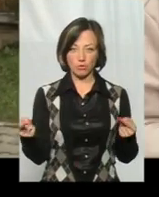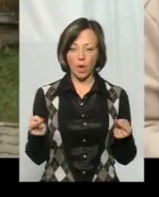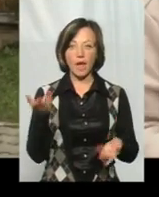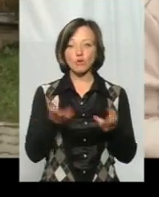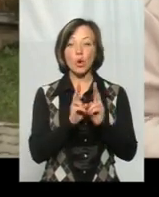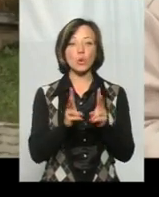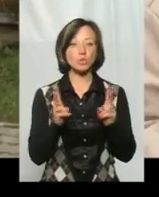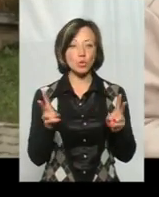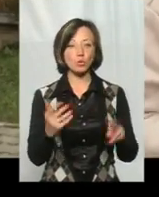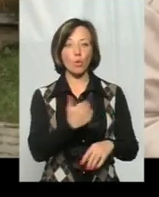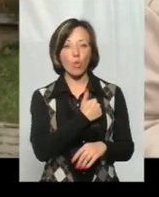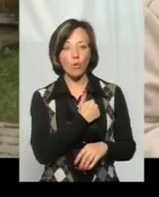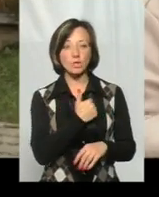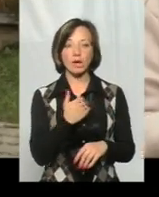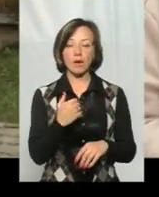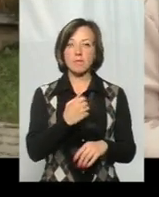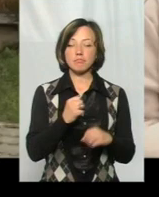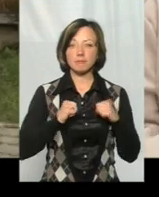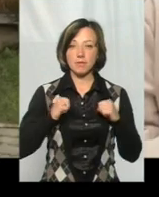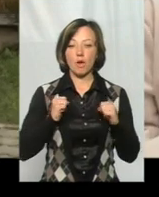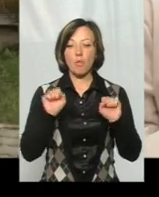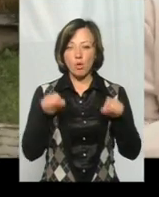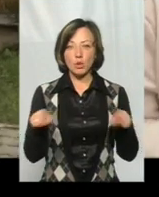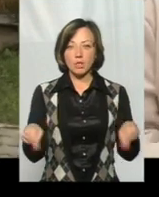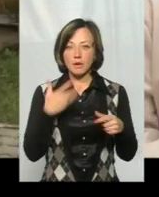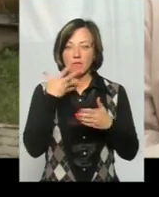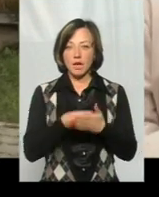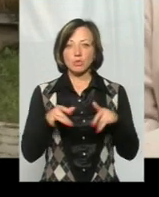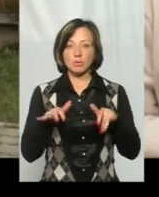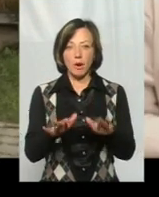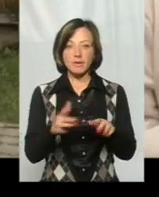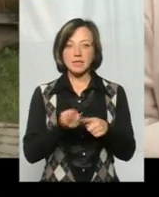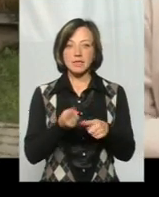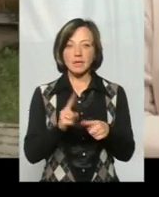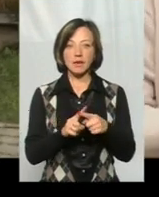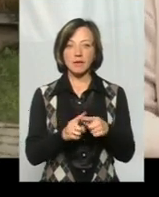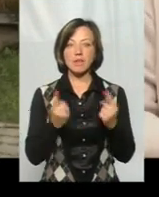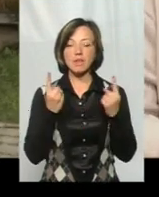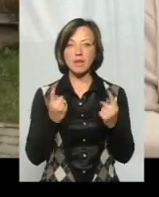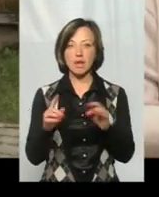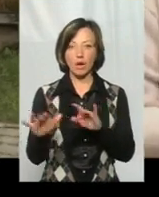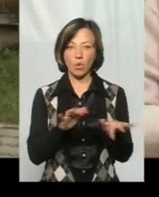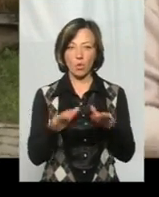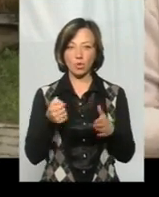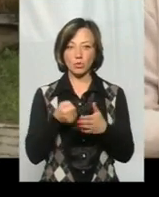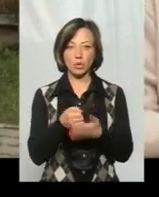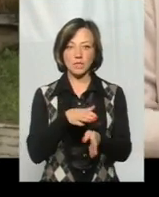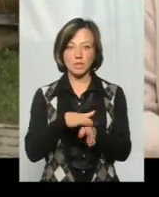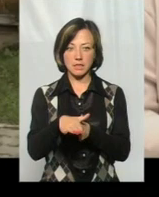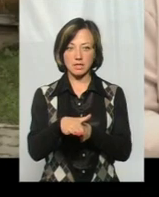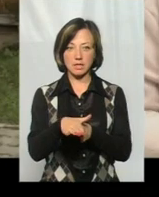якщо хтось хоче або прагне, або може організувати власну справу, це великий крок до